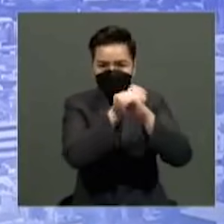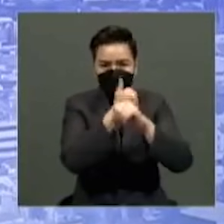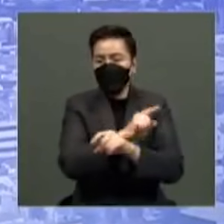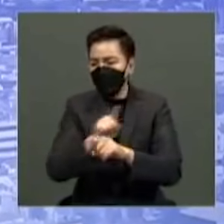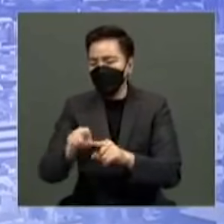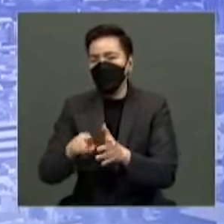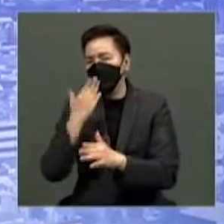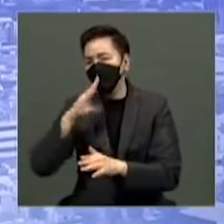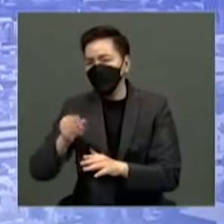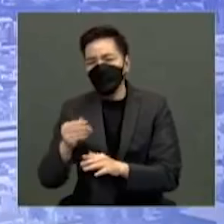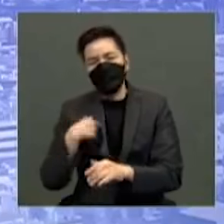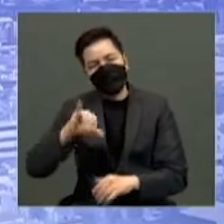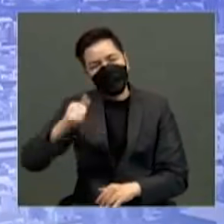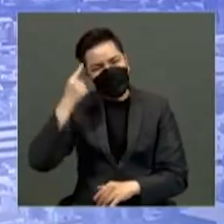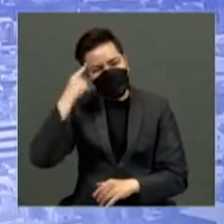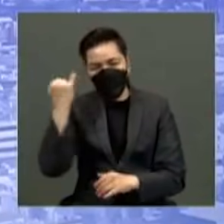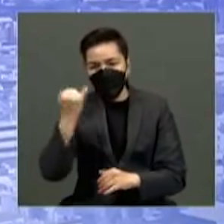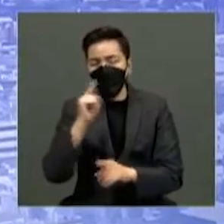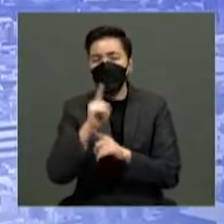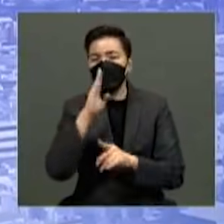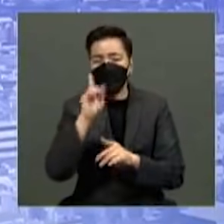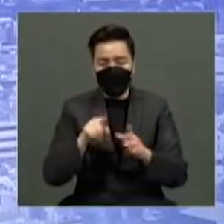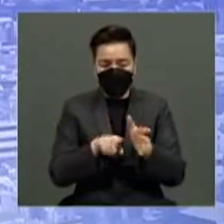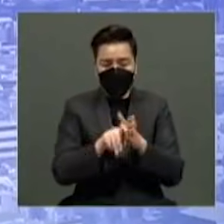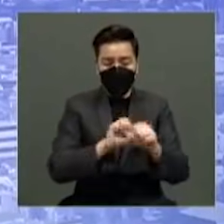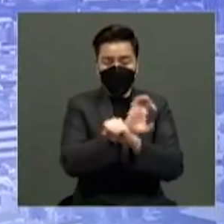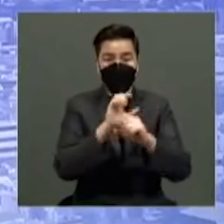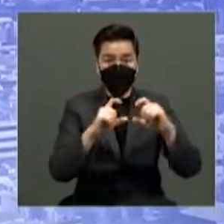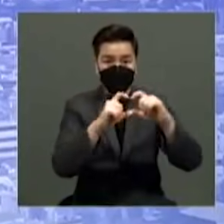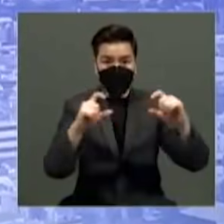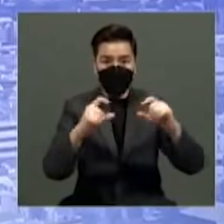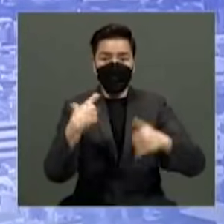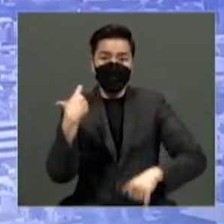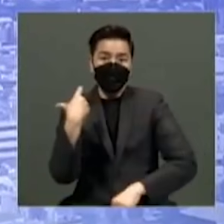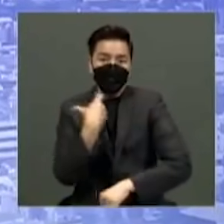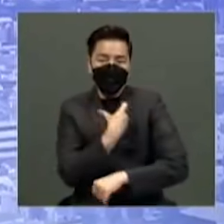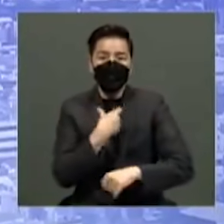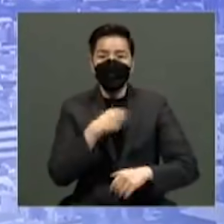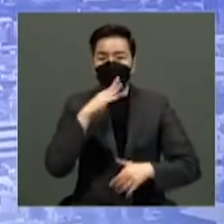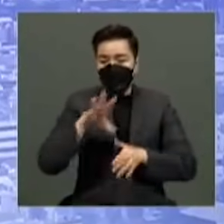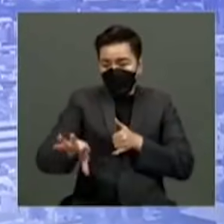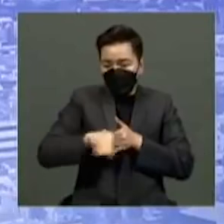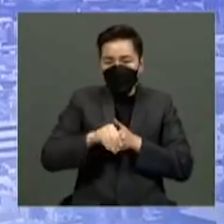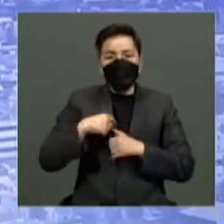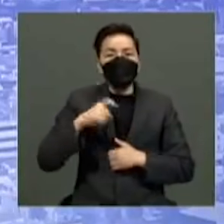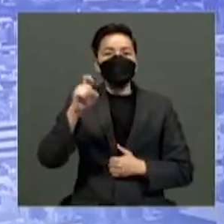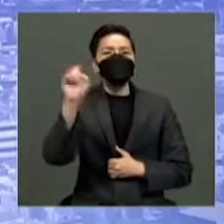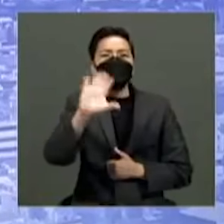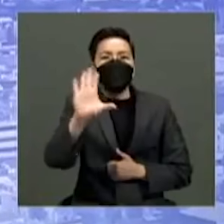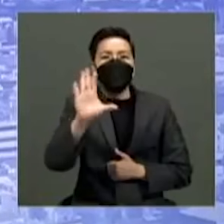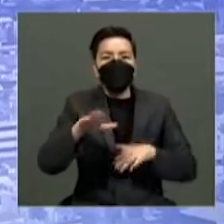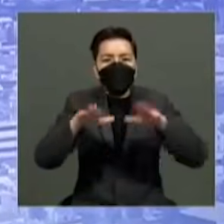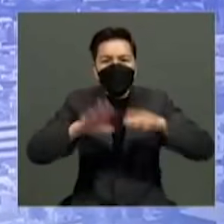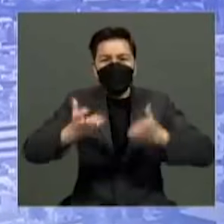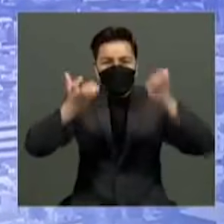ยังมีความสามารถในการลดการเกิดอาการรุนแรงแล้วก็ลดอัตราการตายของโรคได้นะครับเพราะฉะนั้น